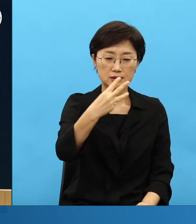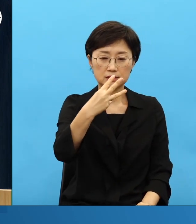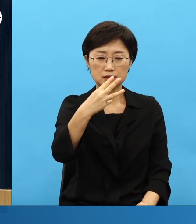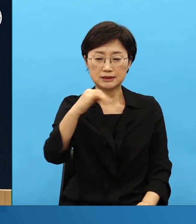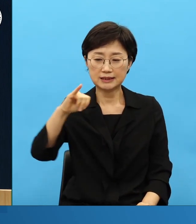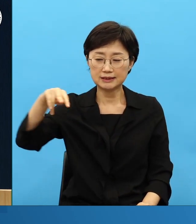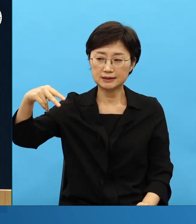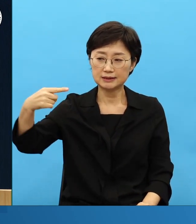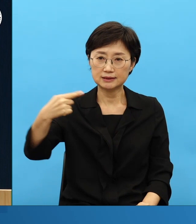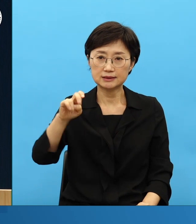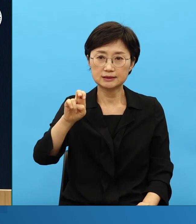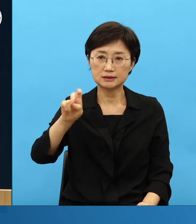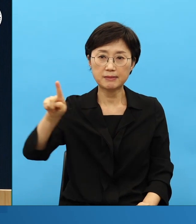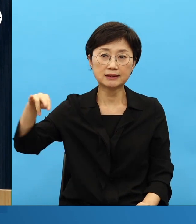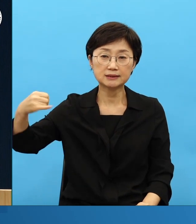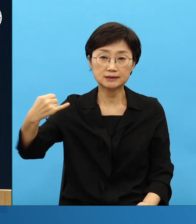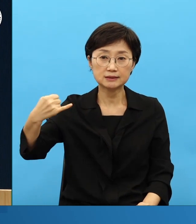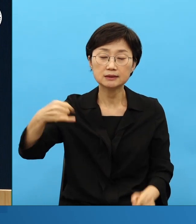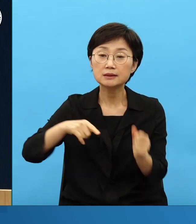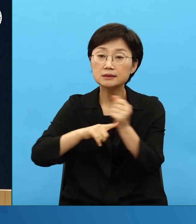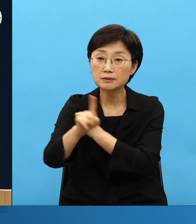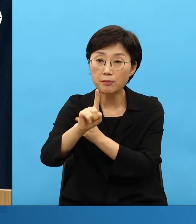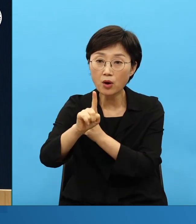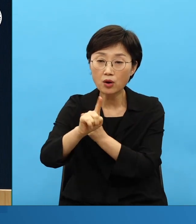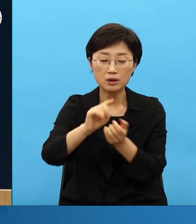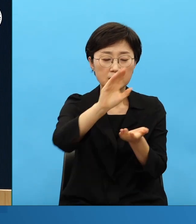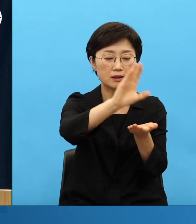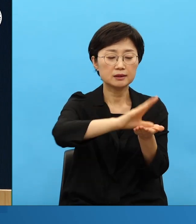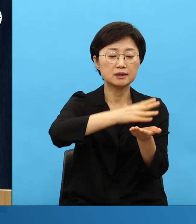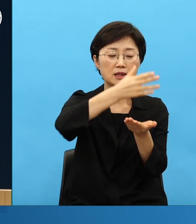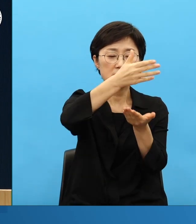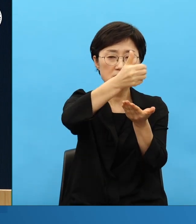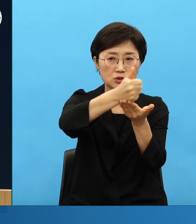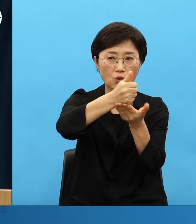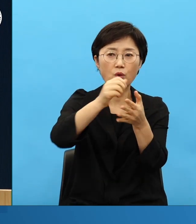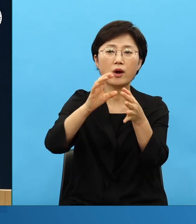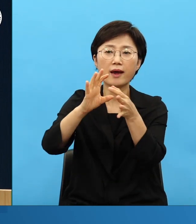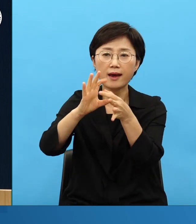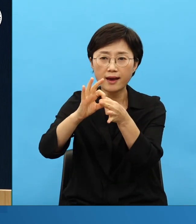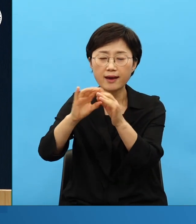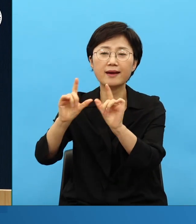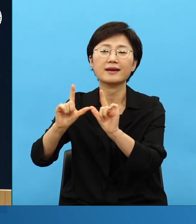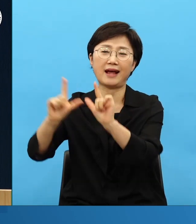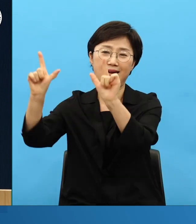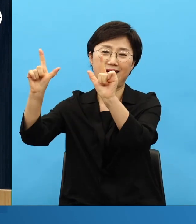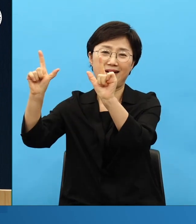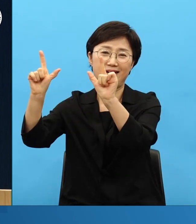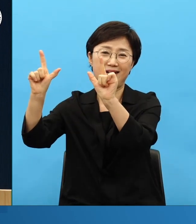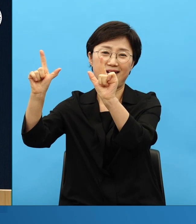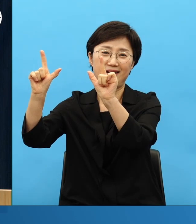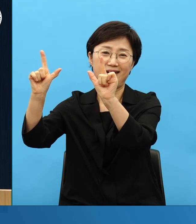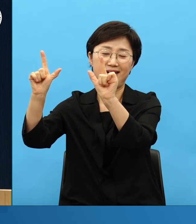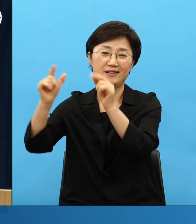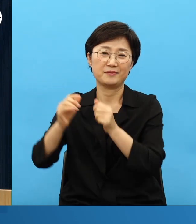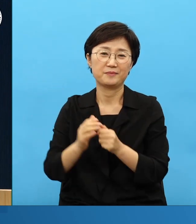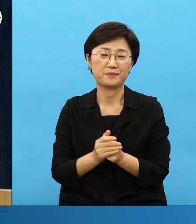날입니다. Christmas is a day of the Lord. 그러니까 막 어렵게 생각해.